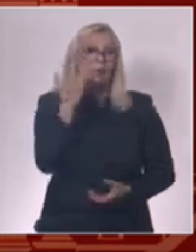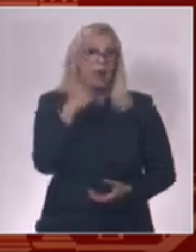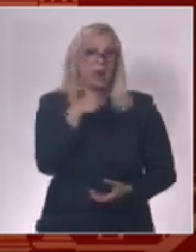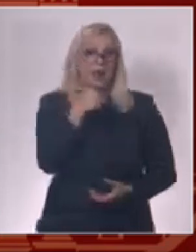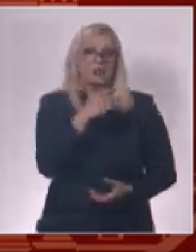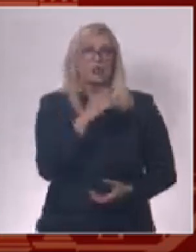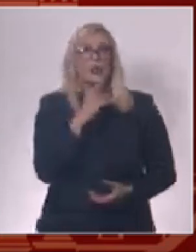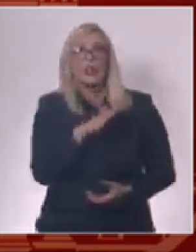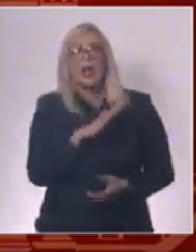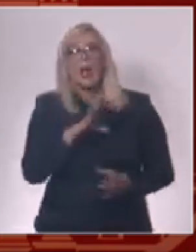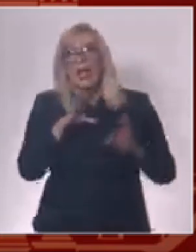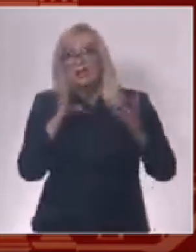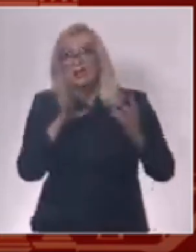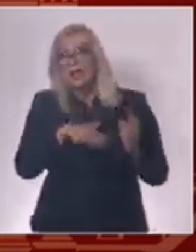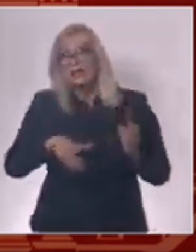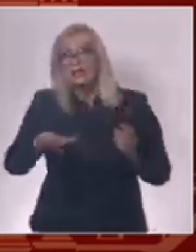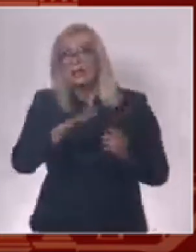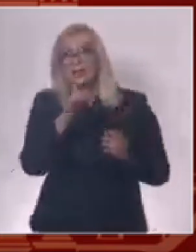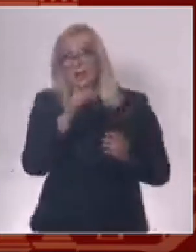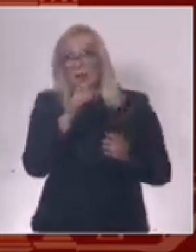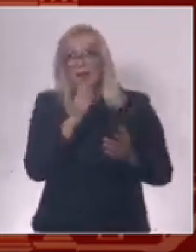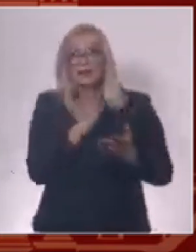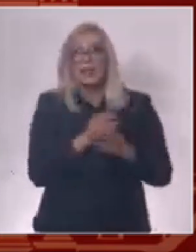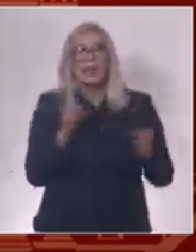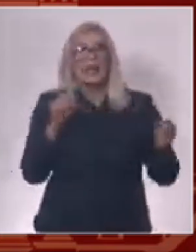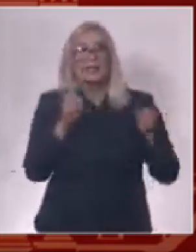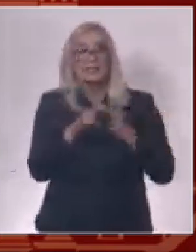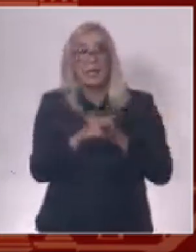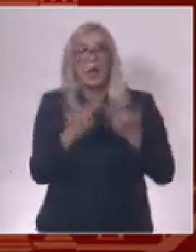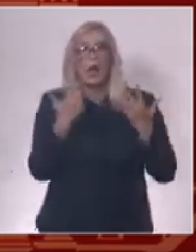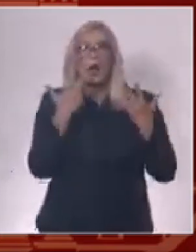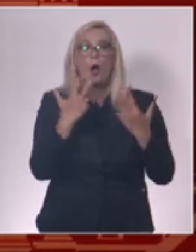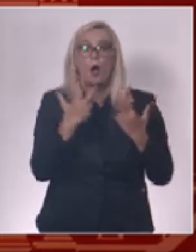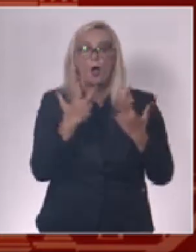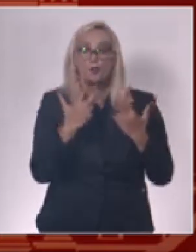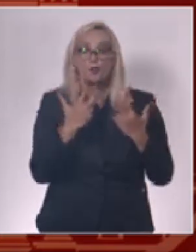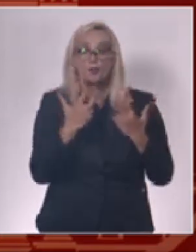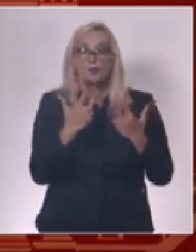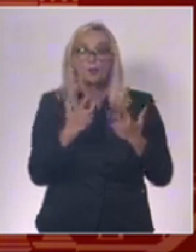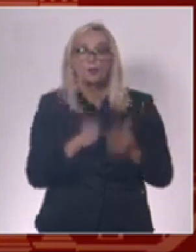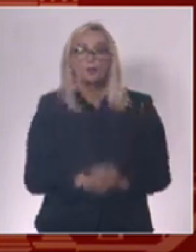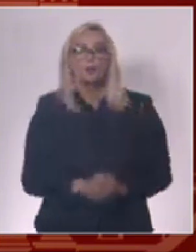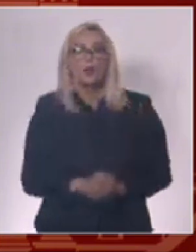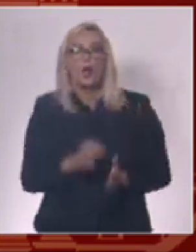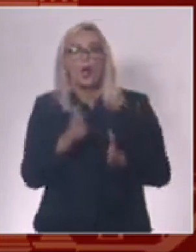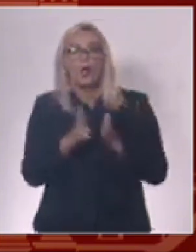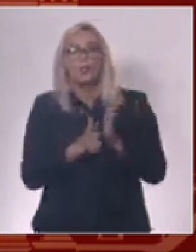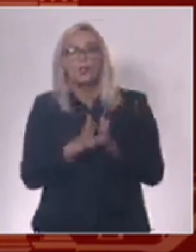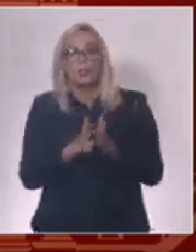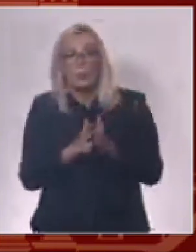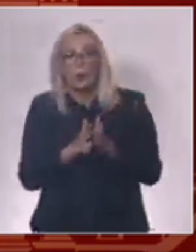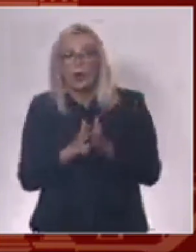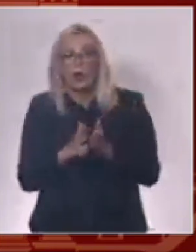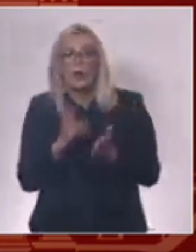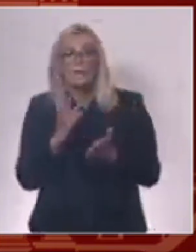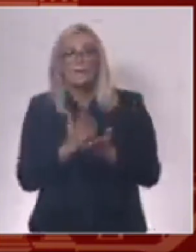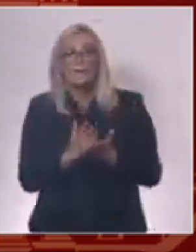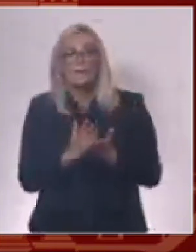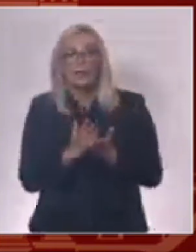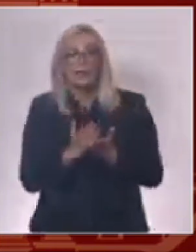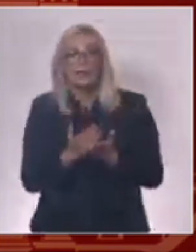цела македонска јавност, дека за коридорот 8, секцијата 3, пругата, беше врз